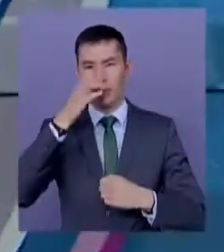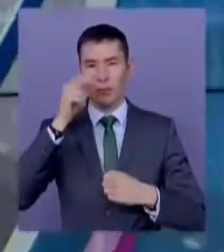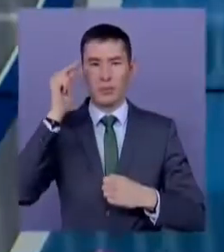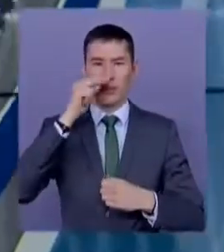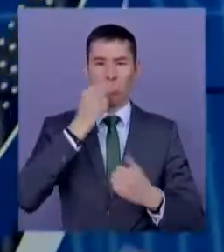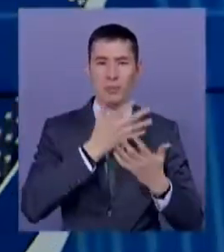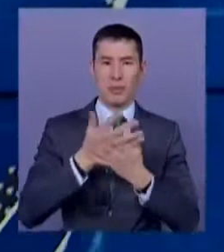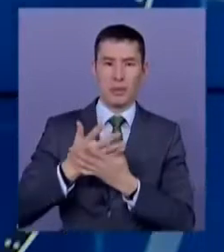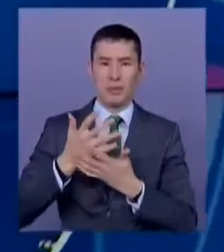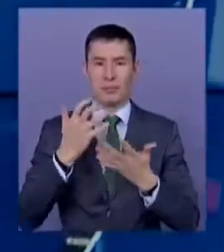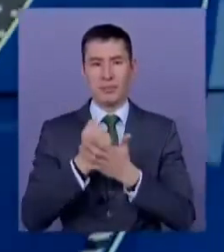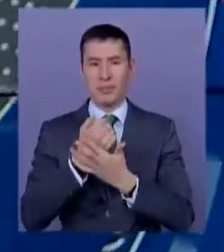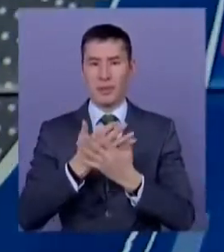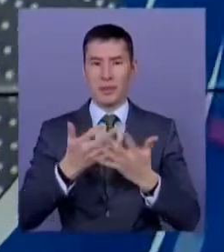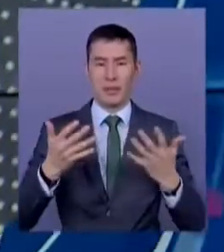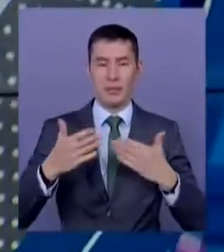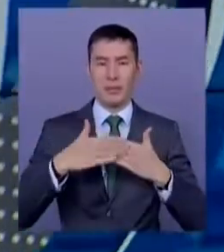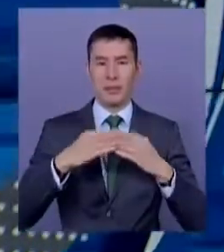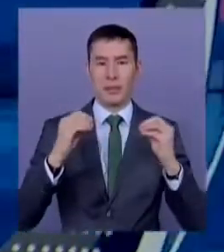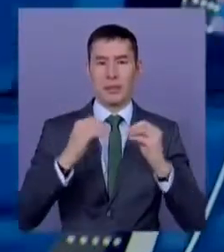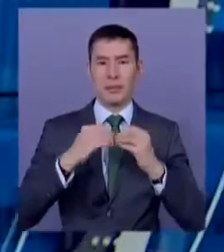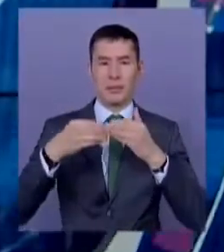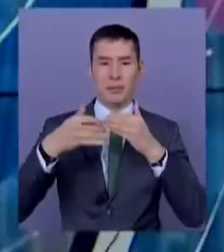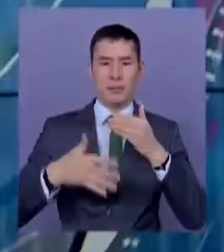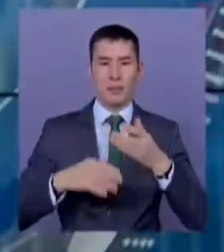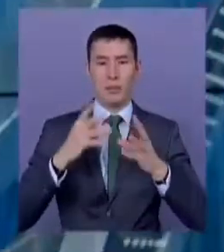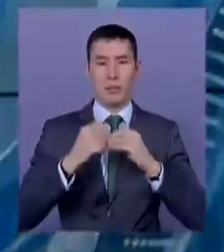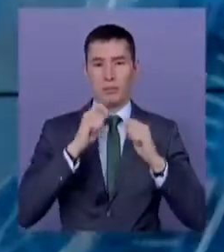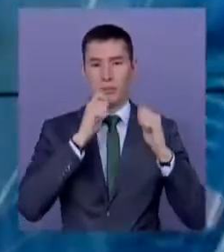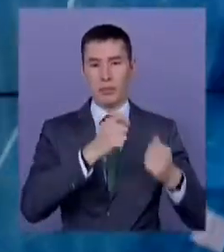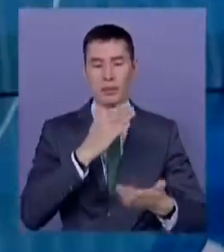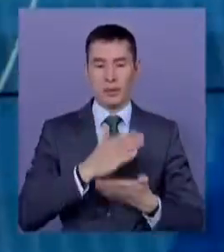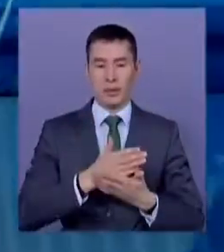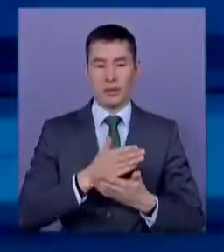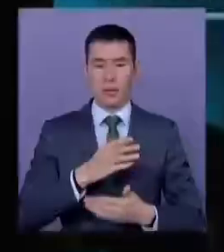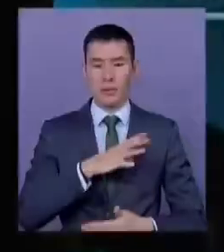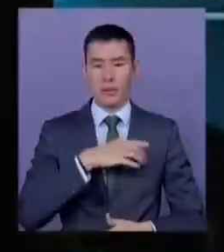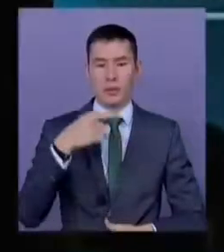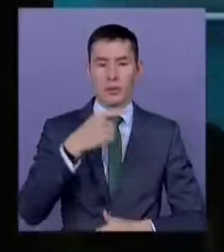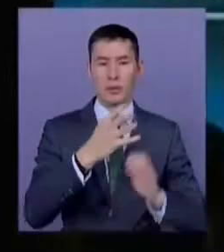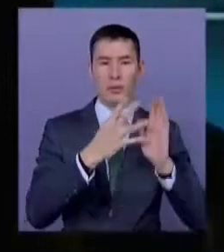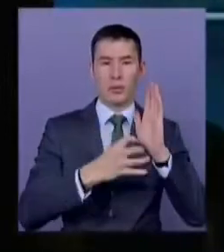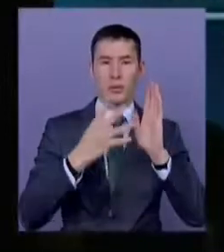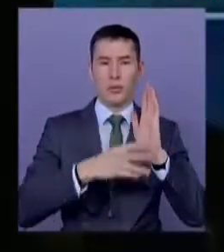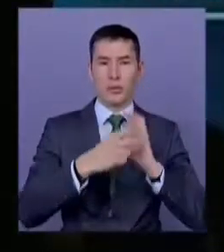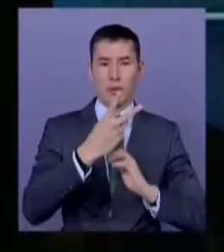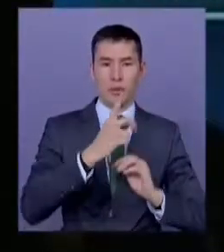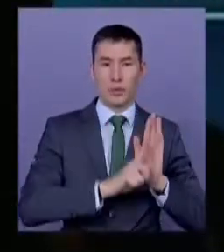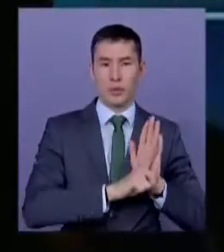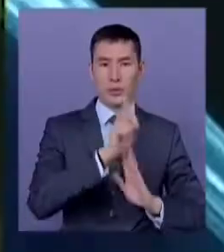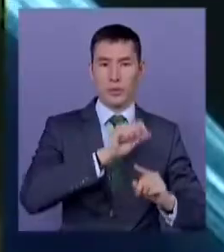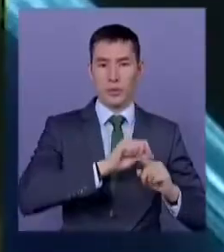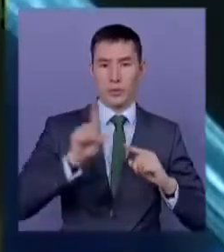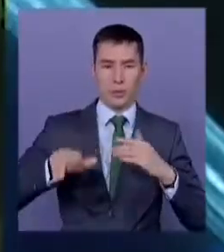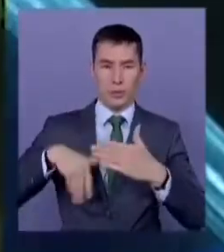жетістіктерге жеткен талантты жастар 10 аталым бойынша жеңімпаз атанды. Айта кетейік, байқау 1992 жылдан бері ұйымдастырылып